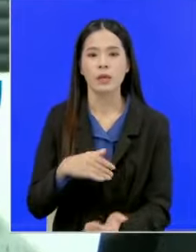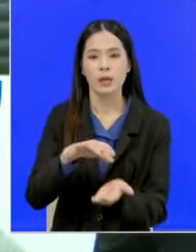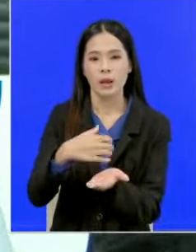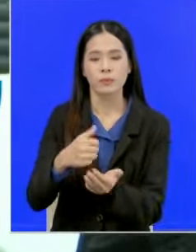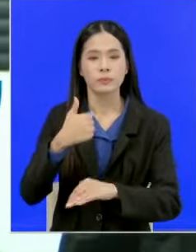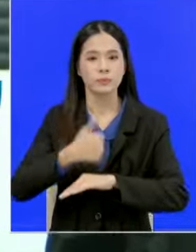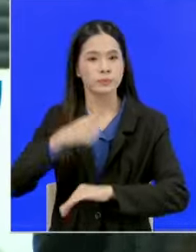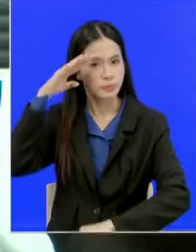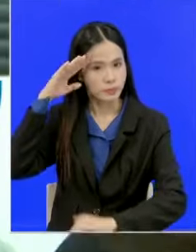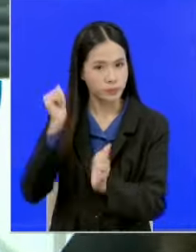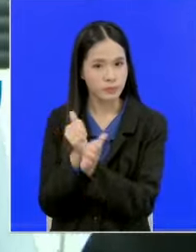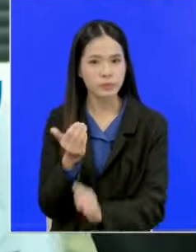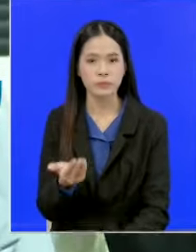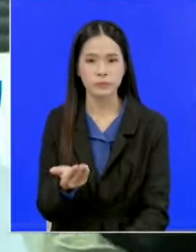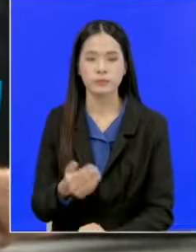พื่อความเป็นธรรมสองฝั่ง